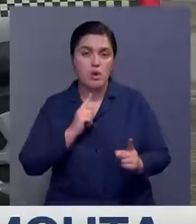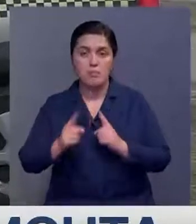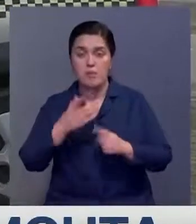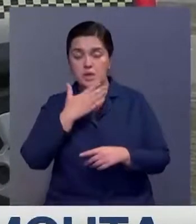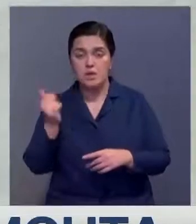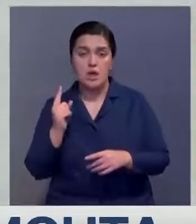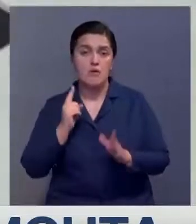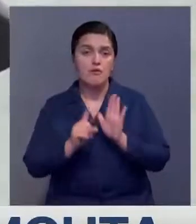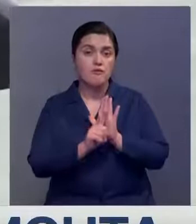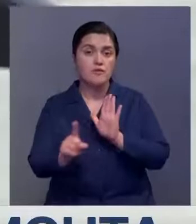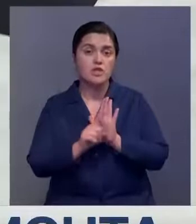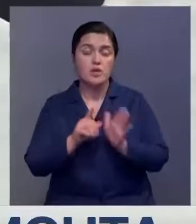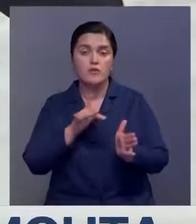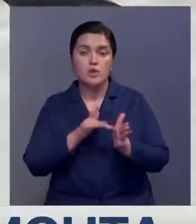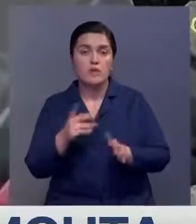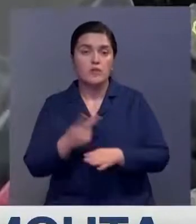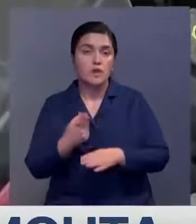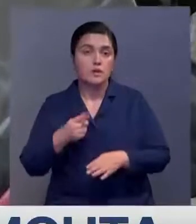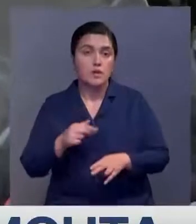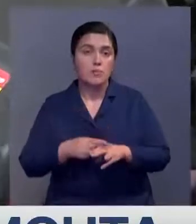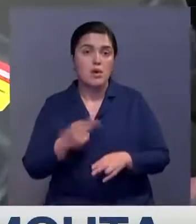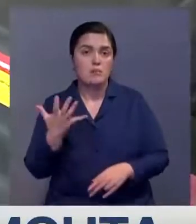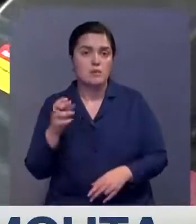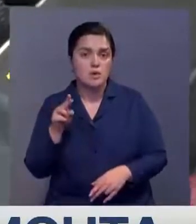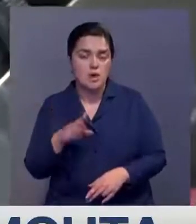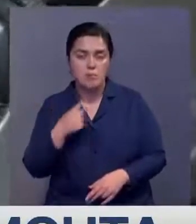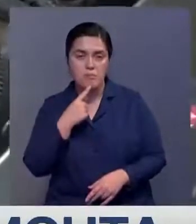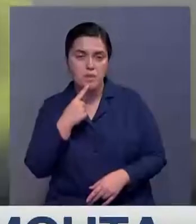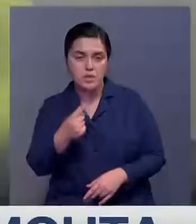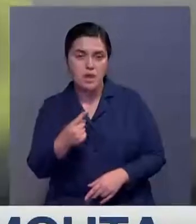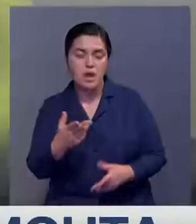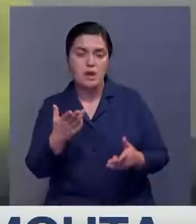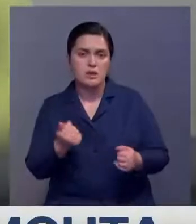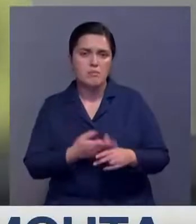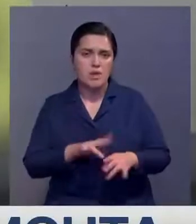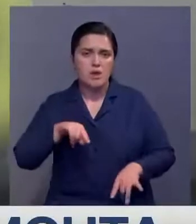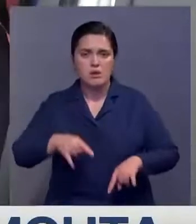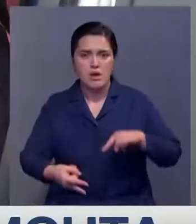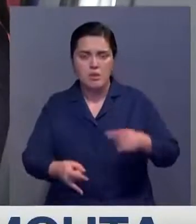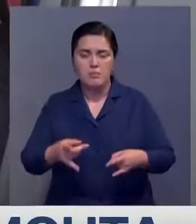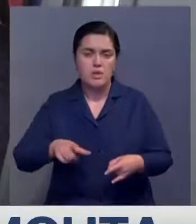Выезжает в город два раза в неделю. Преодолевает около 500 километров. Немалая часть из них – ухабы и ямы.